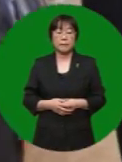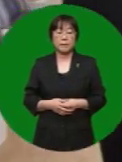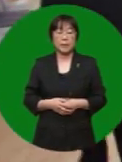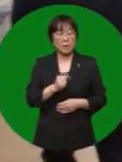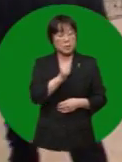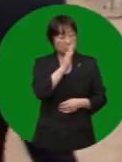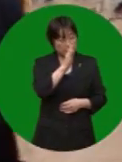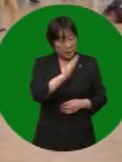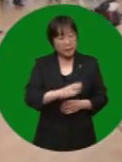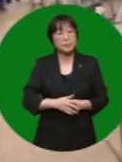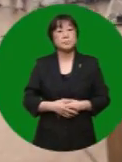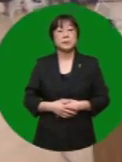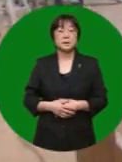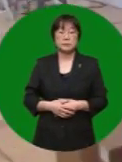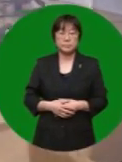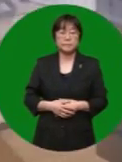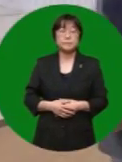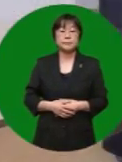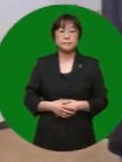します。